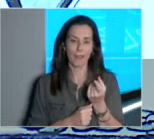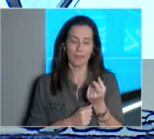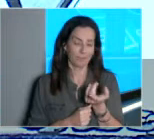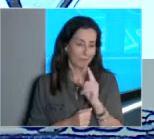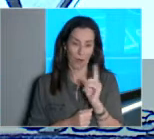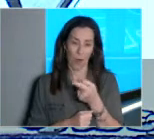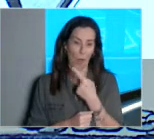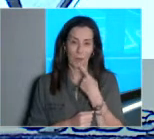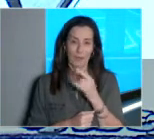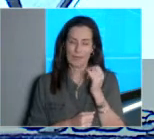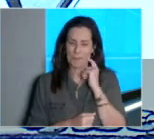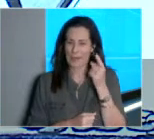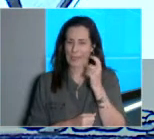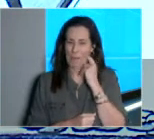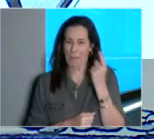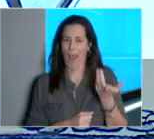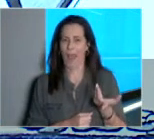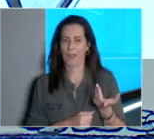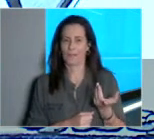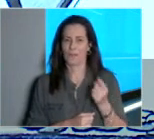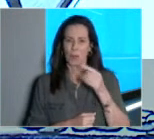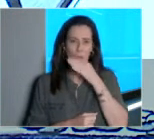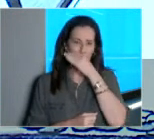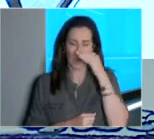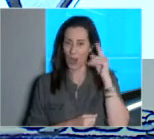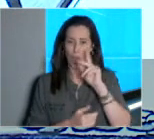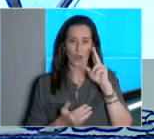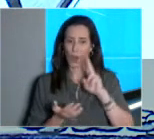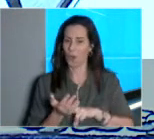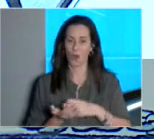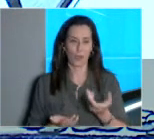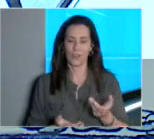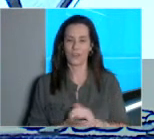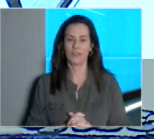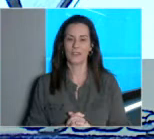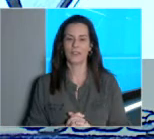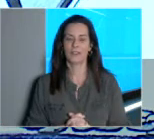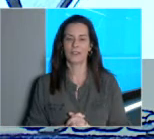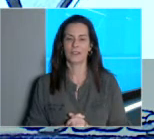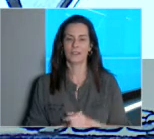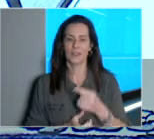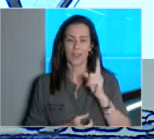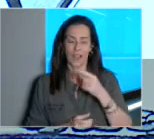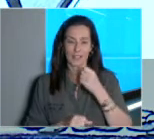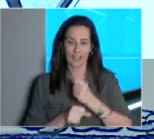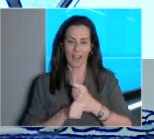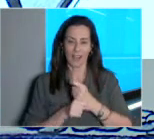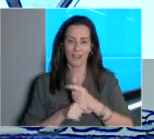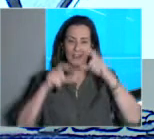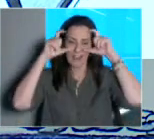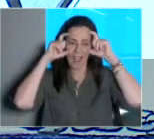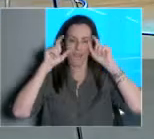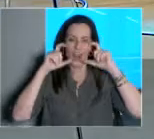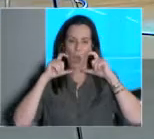החבר'ה המצוירים האלה, איזה מצחיק אהוד ברק הזה, הוא מכסה את החלק הלא נכון של הפנים, והנה, ככה צריך